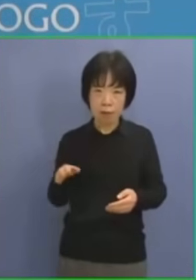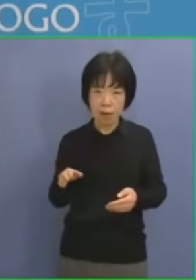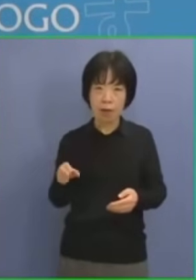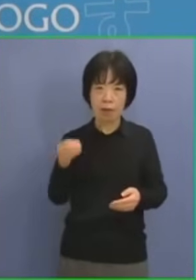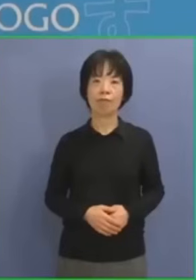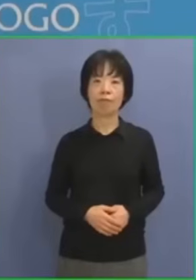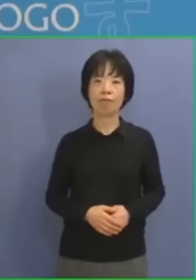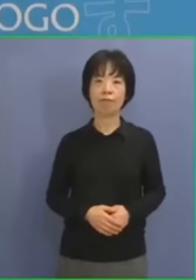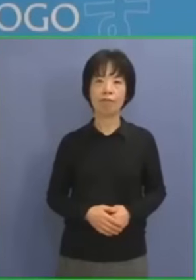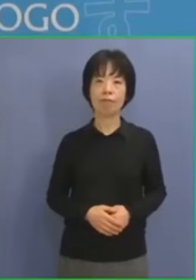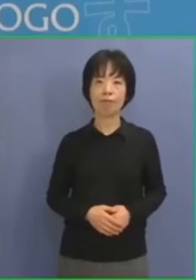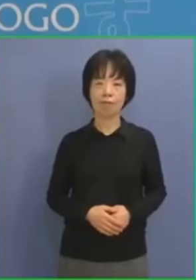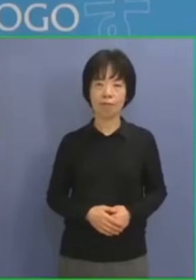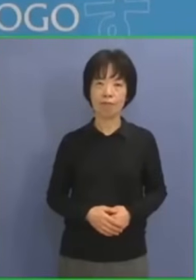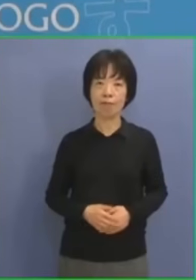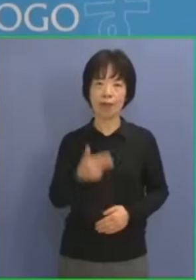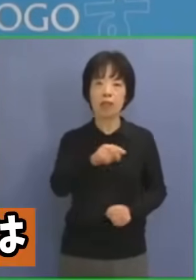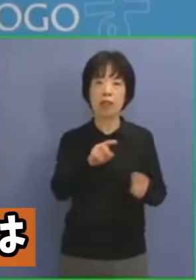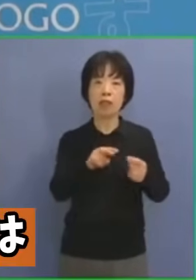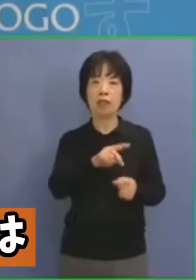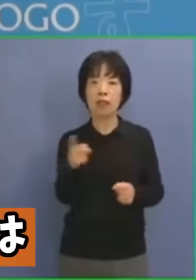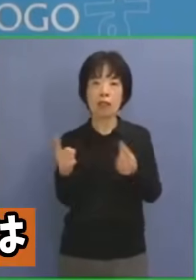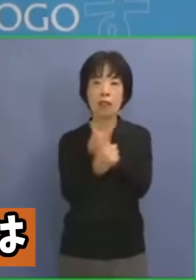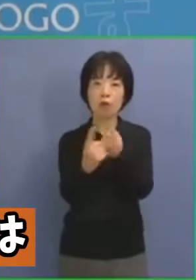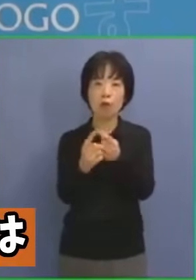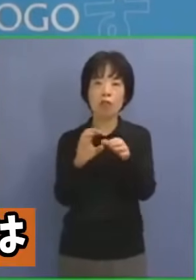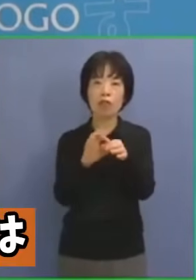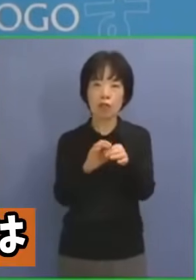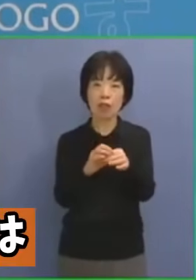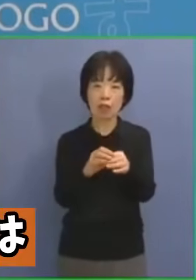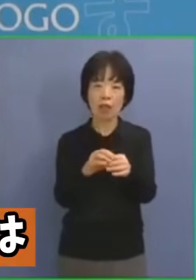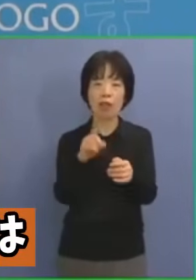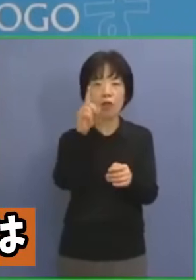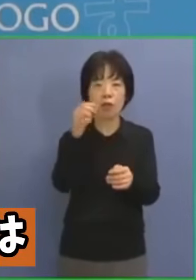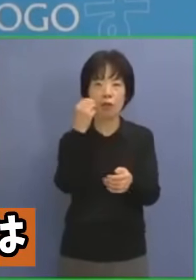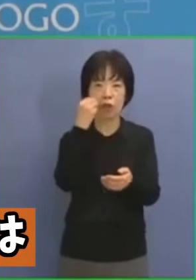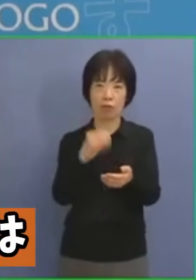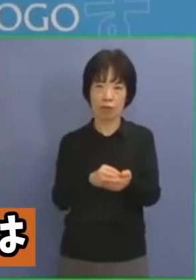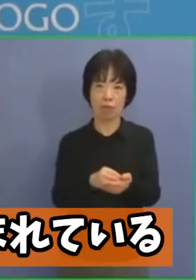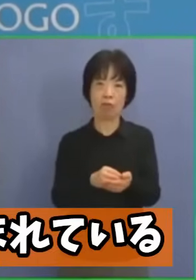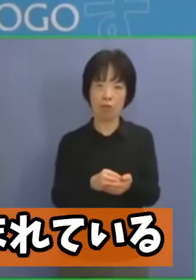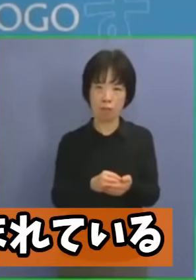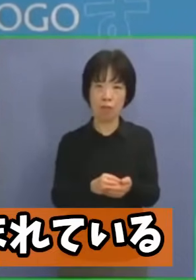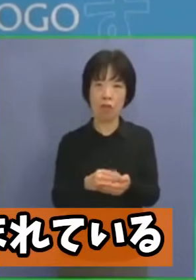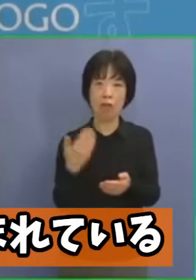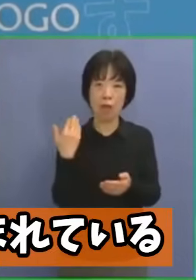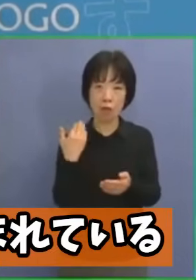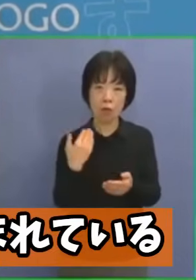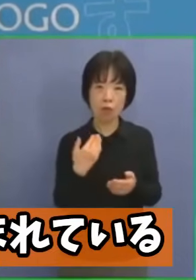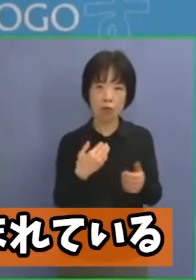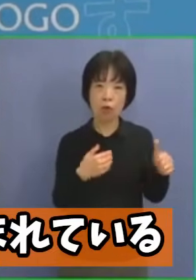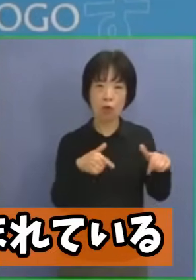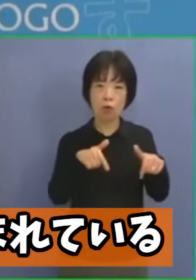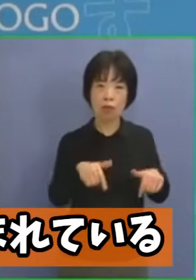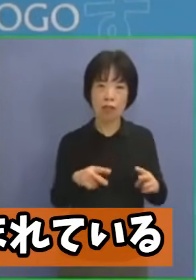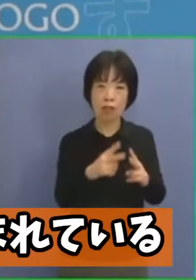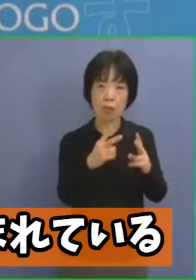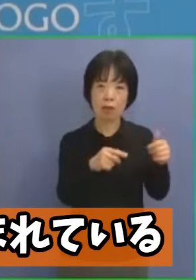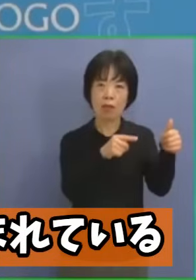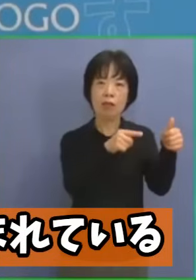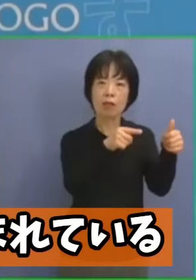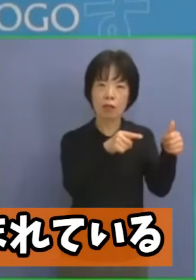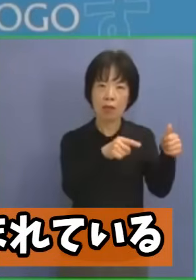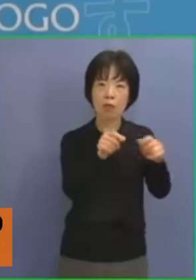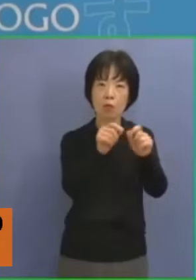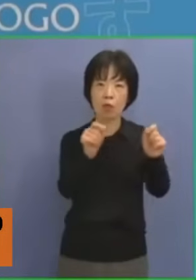きたいなと思っています。 時事通信の中井です、はい、ルフされたとされる文書には知事に斉藤知事に関する記